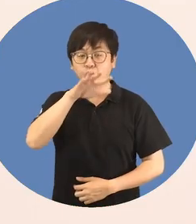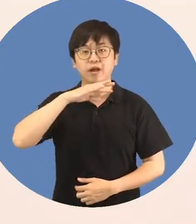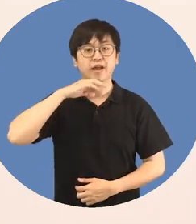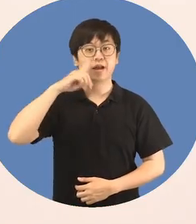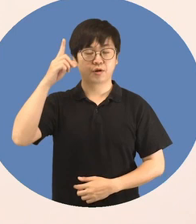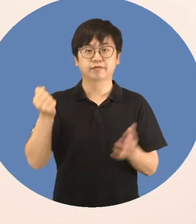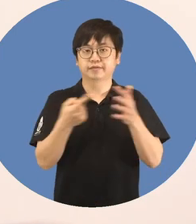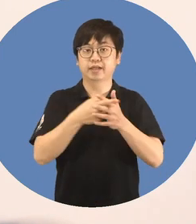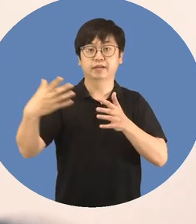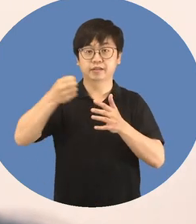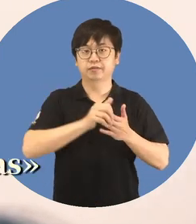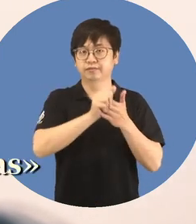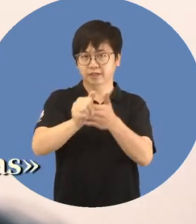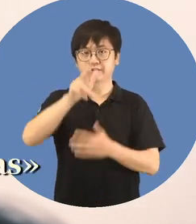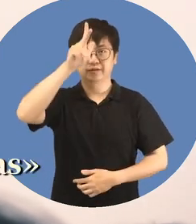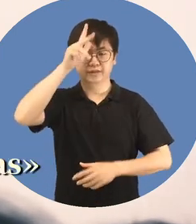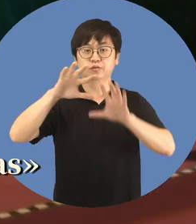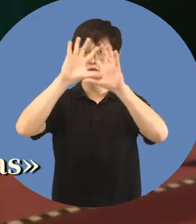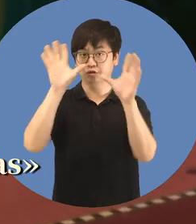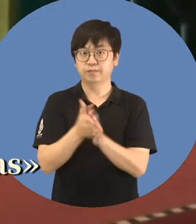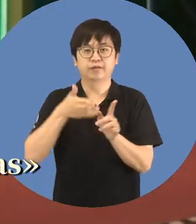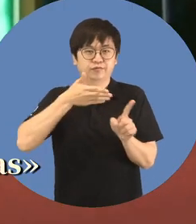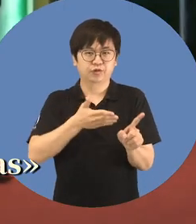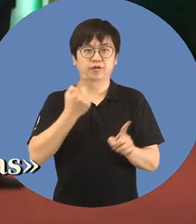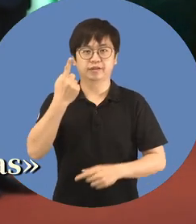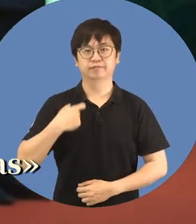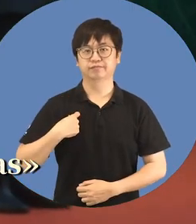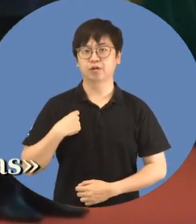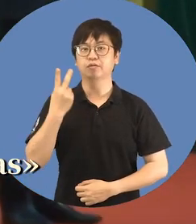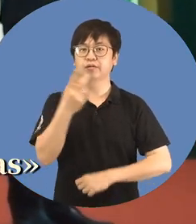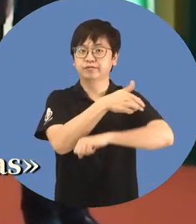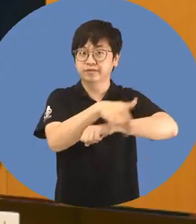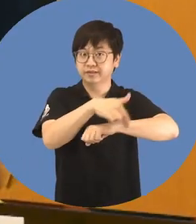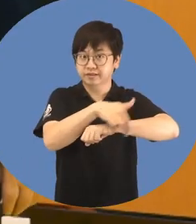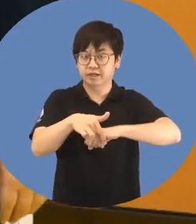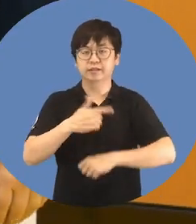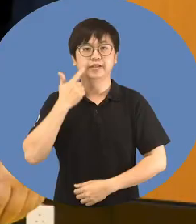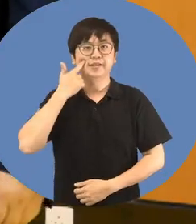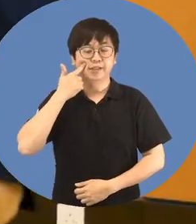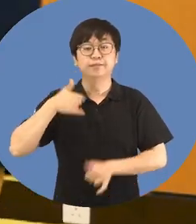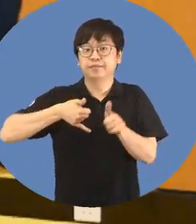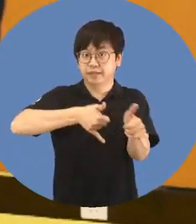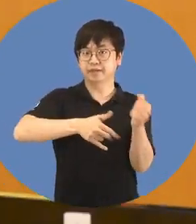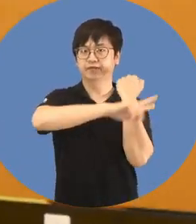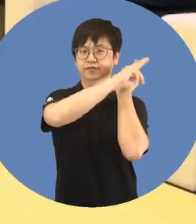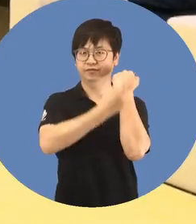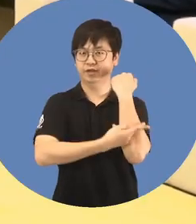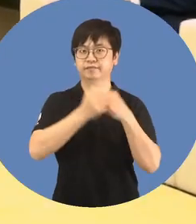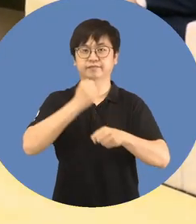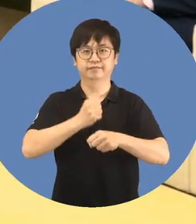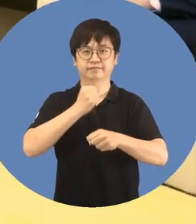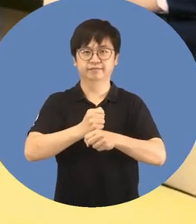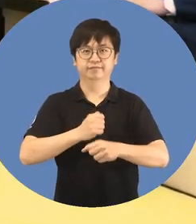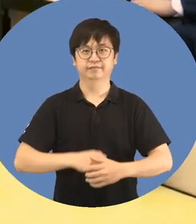望何一成帶領特區政府全面準確貫徹一國兩制方針，嚴格依照憲法同埋基本法辦